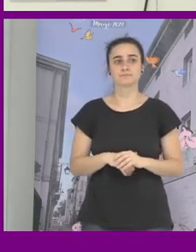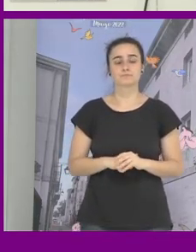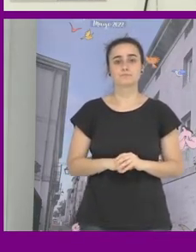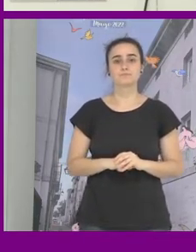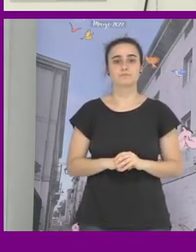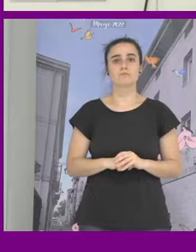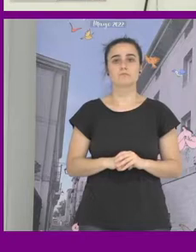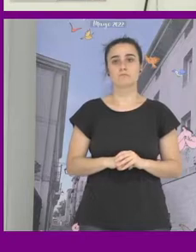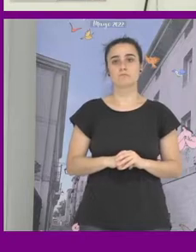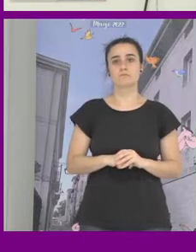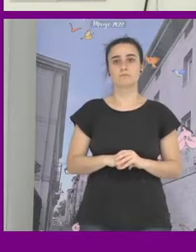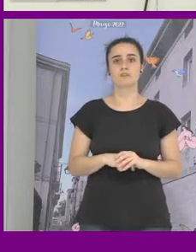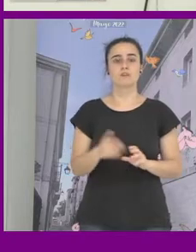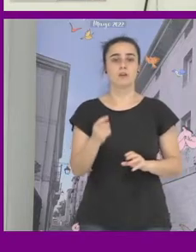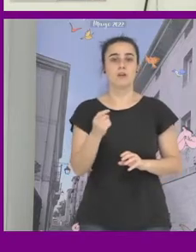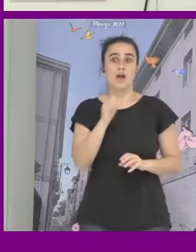Holan bizkor june